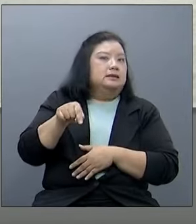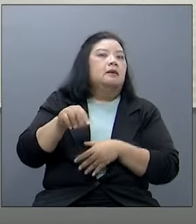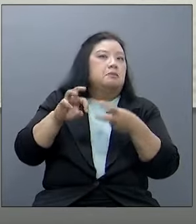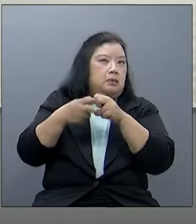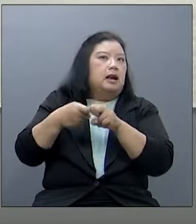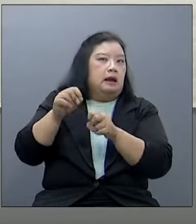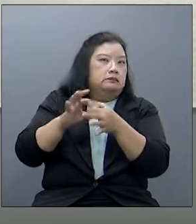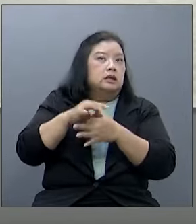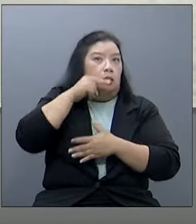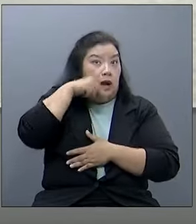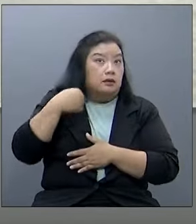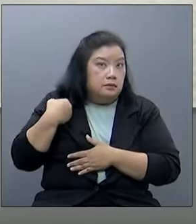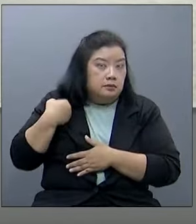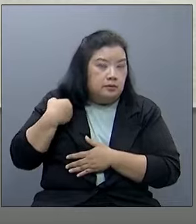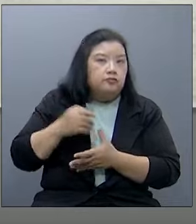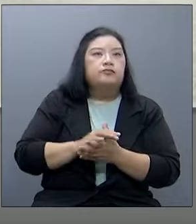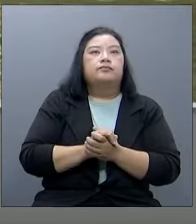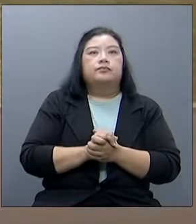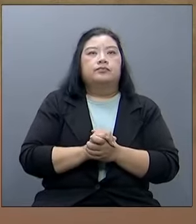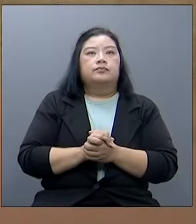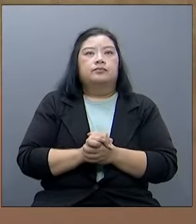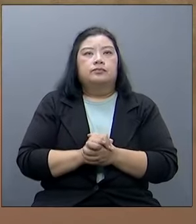าสำหรับไทยหรือไม่ ลองฟังดูค่ะ